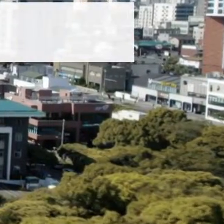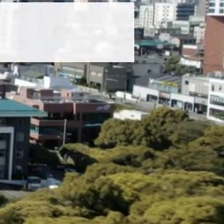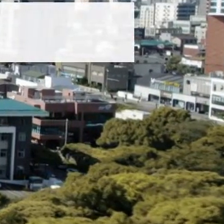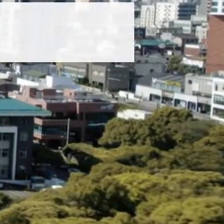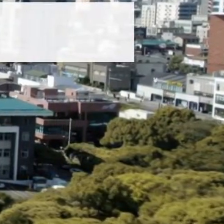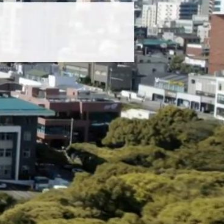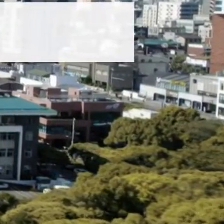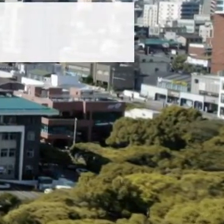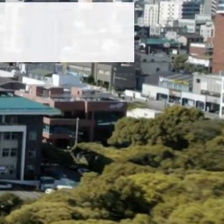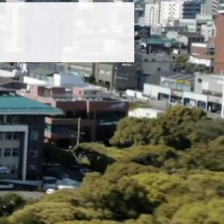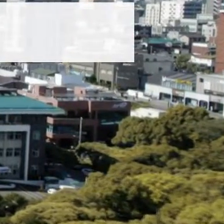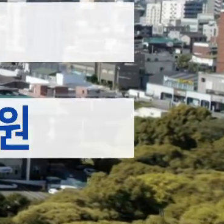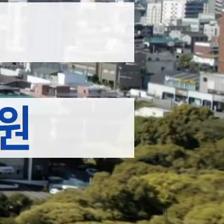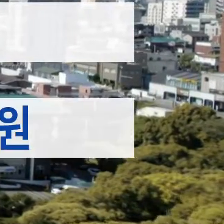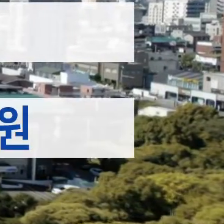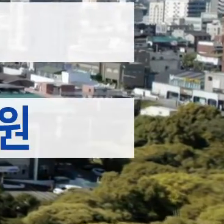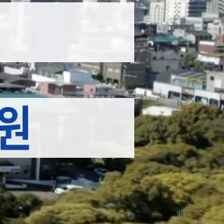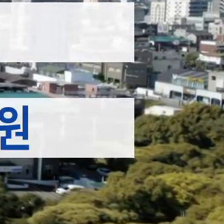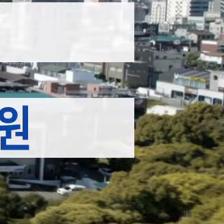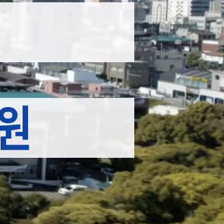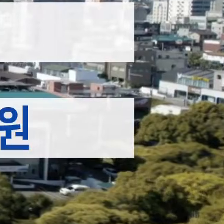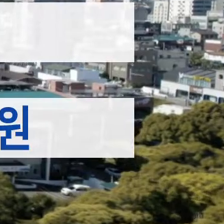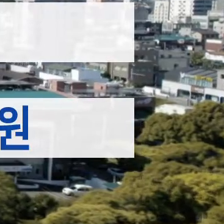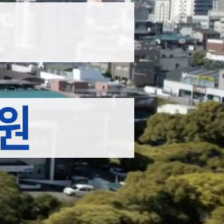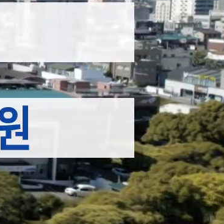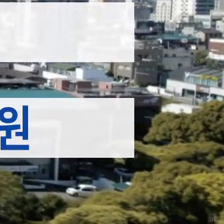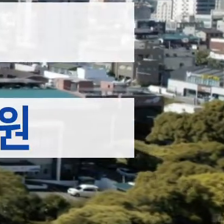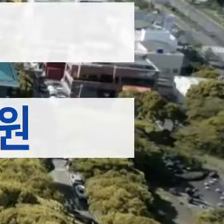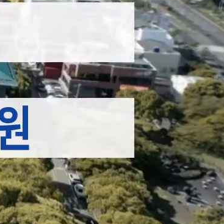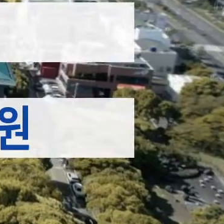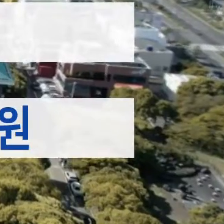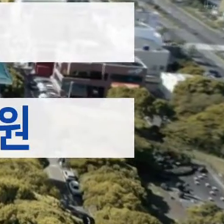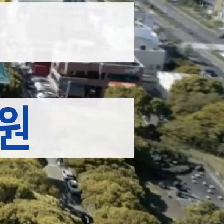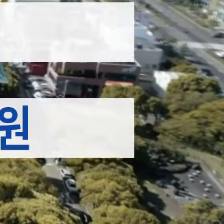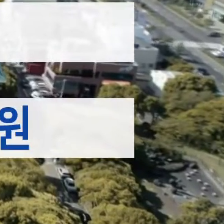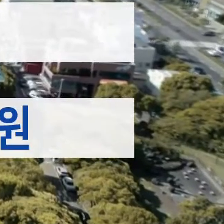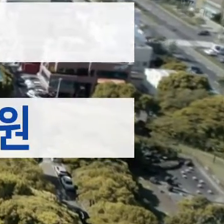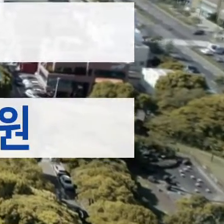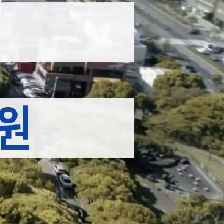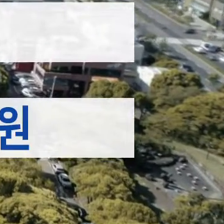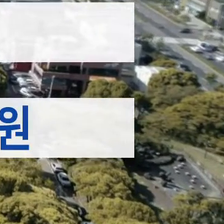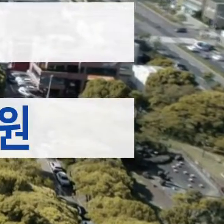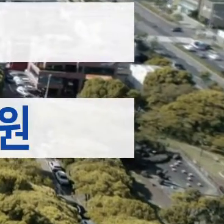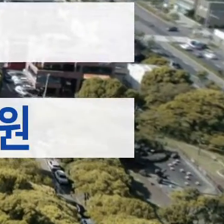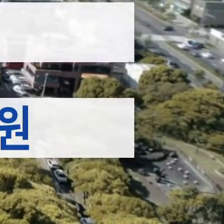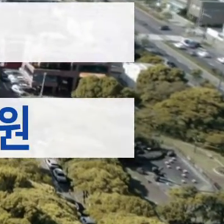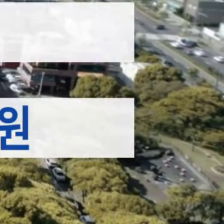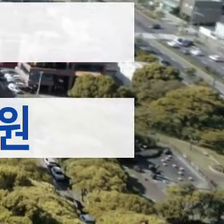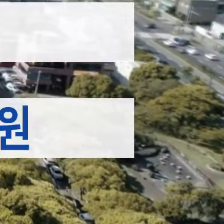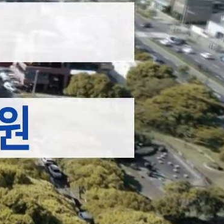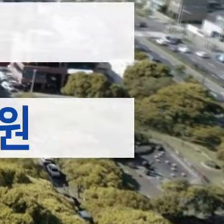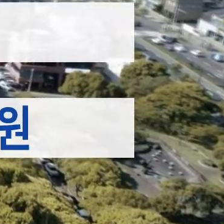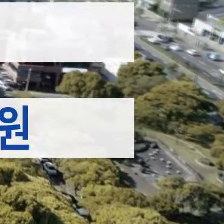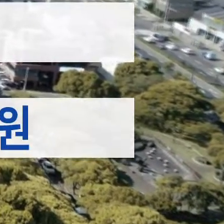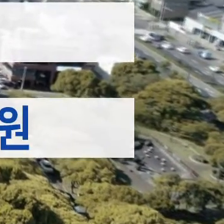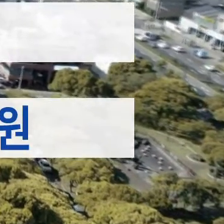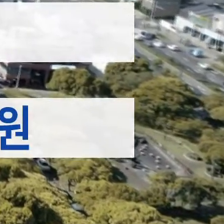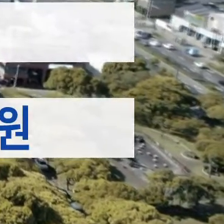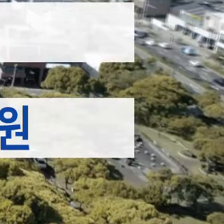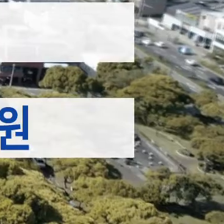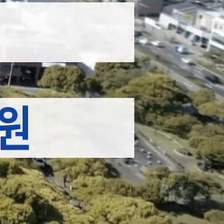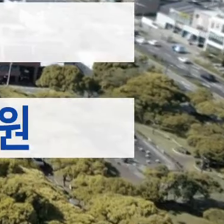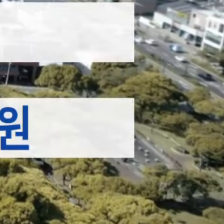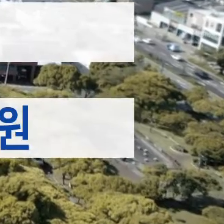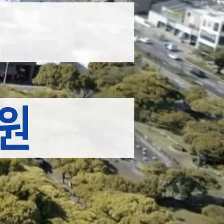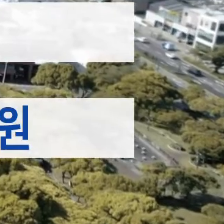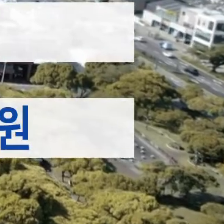도전에 나섰습니다. 제주도는 4월 30일 제주 라마다 프라자 호텔에서 제주 혁신기업 기업 공개 및 스케일업